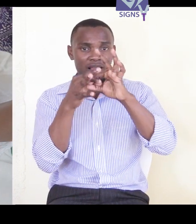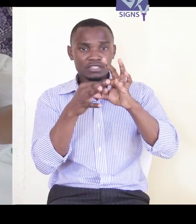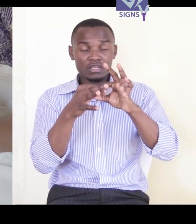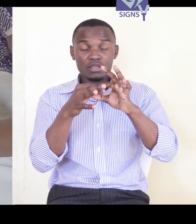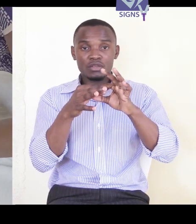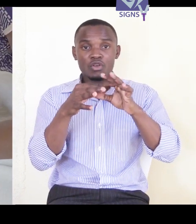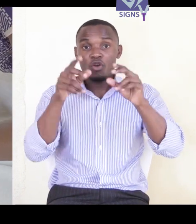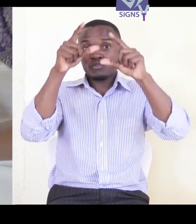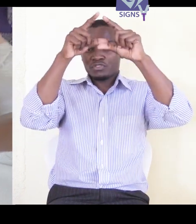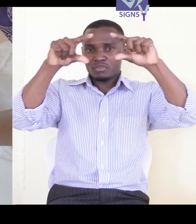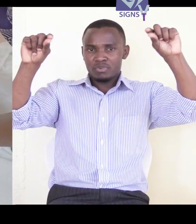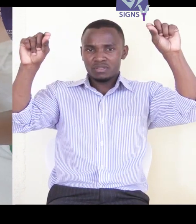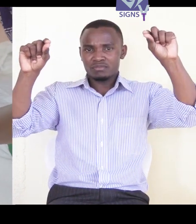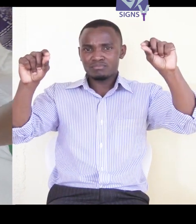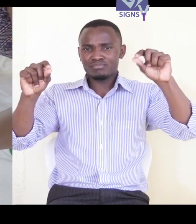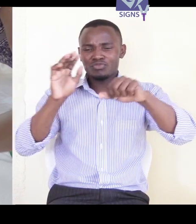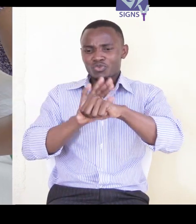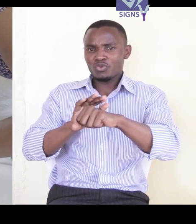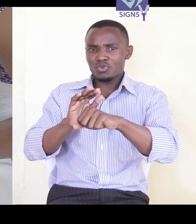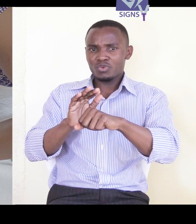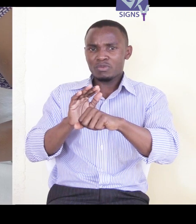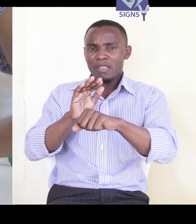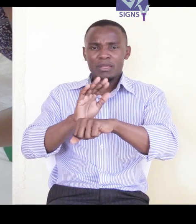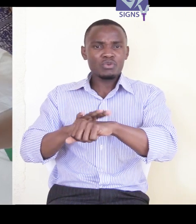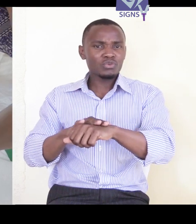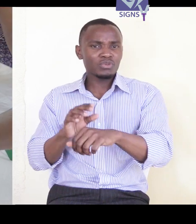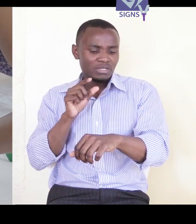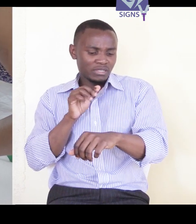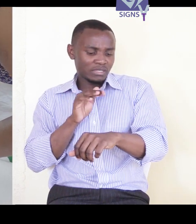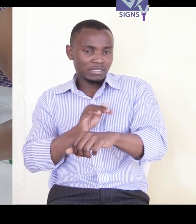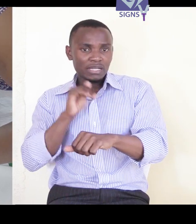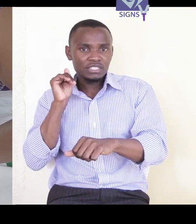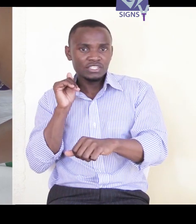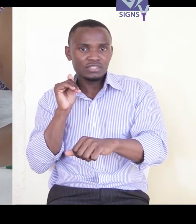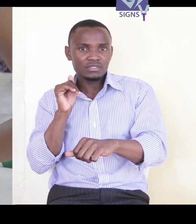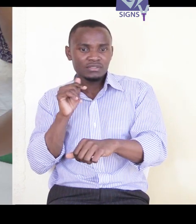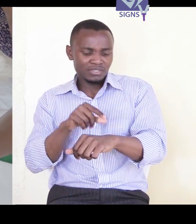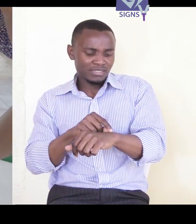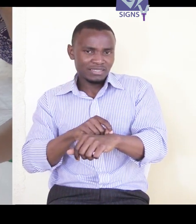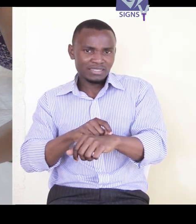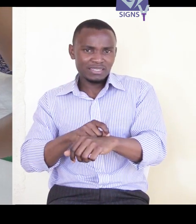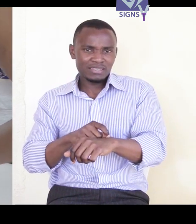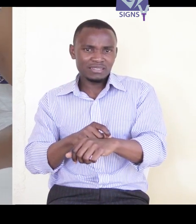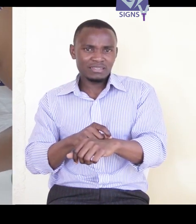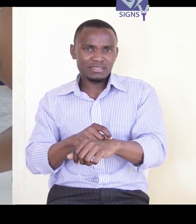sio vizuri kushika ngozi ya mtu kwa mikono kwa sababu